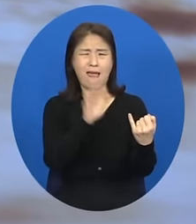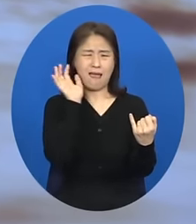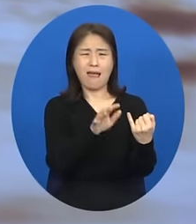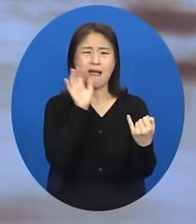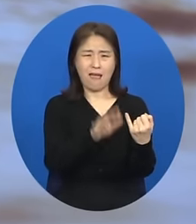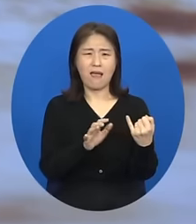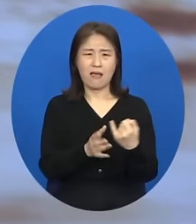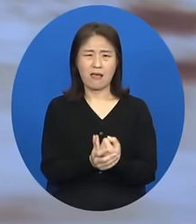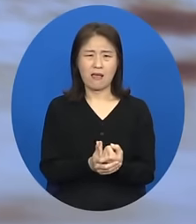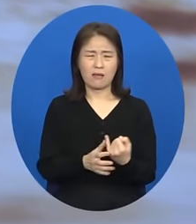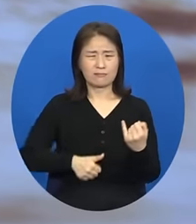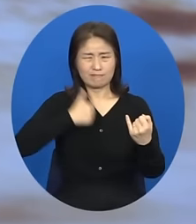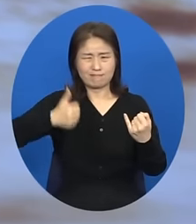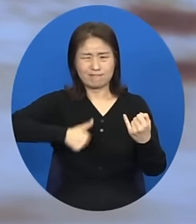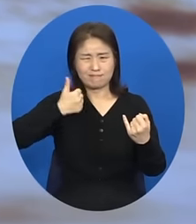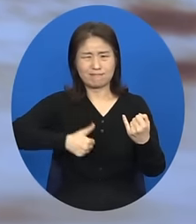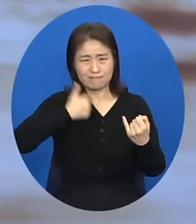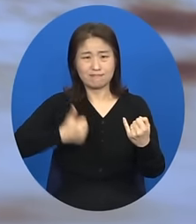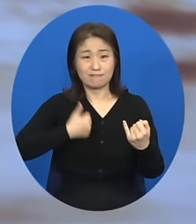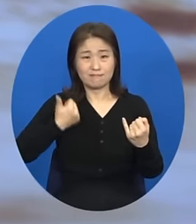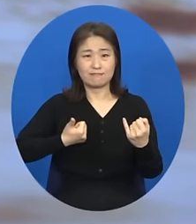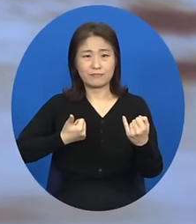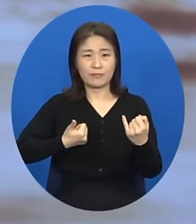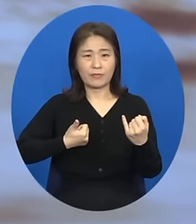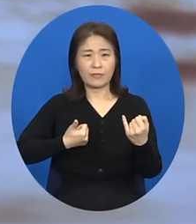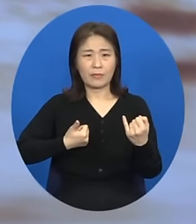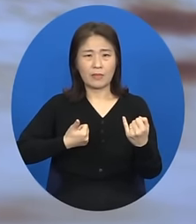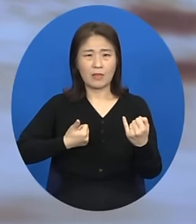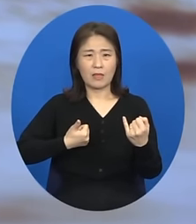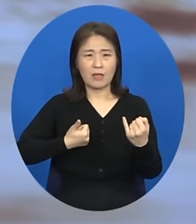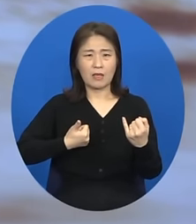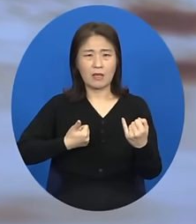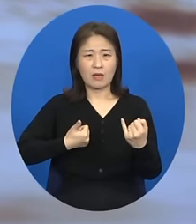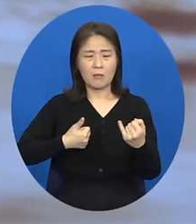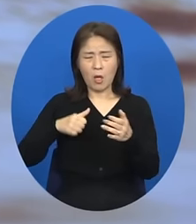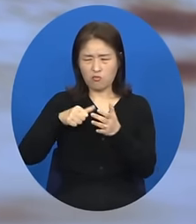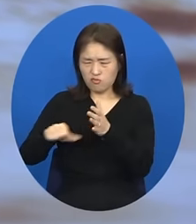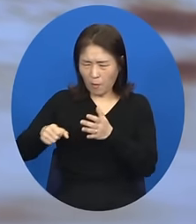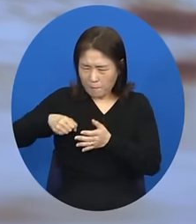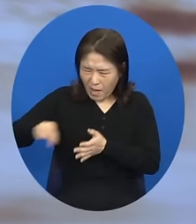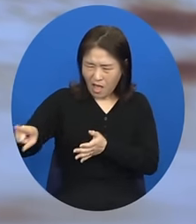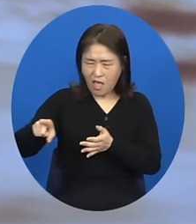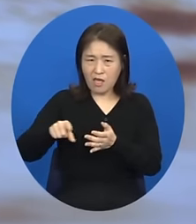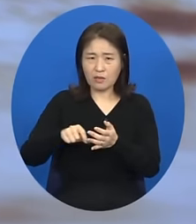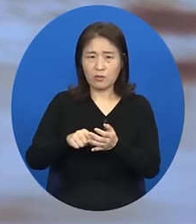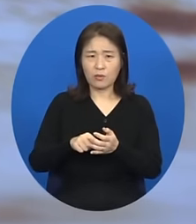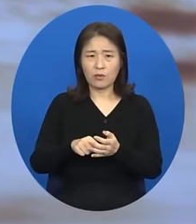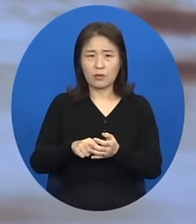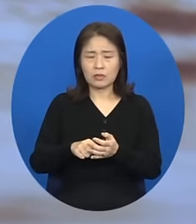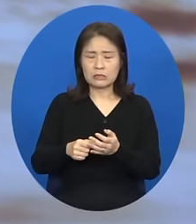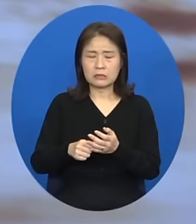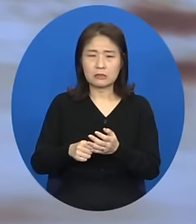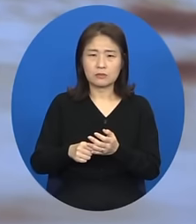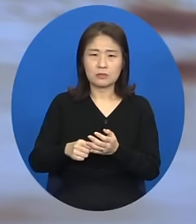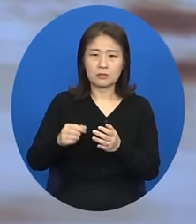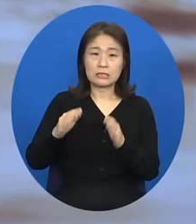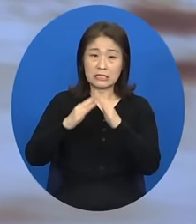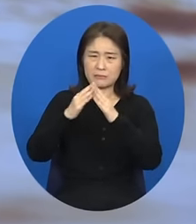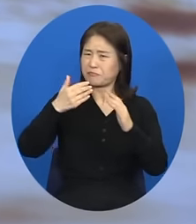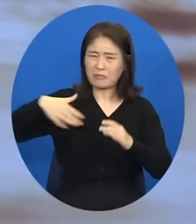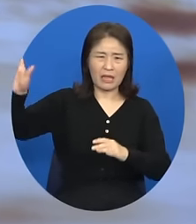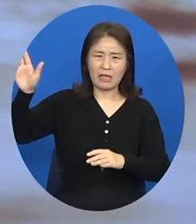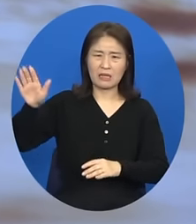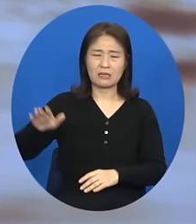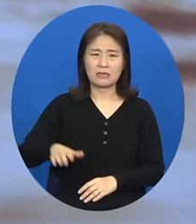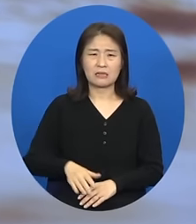아내에게 화를 내고 집에 있는 물건을 강하게 치고 당장 나갔어요. 집을